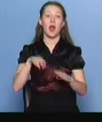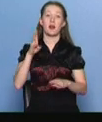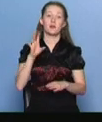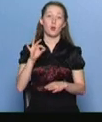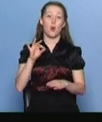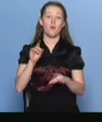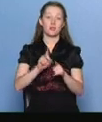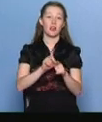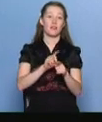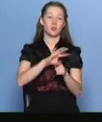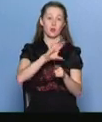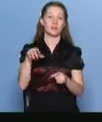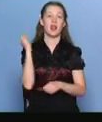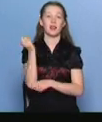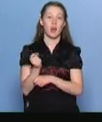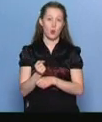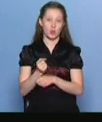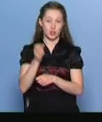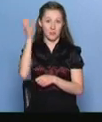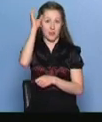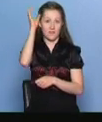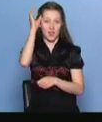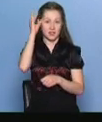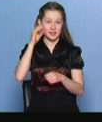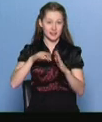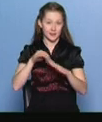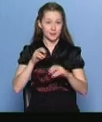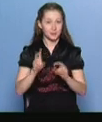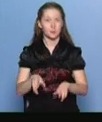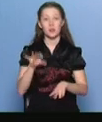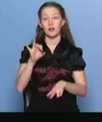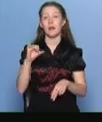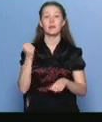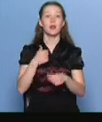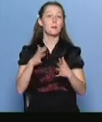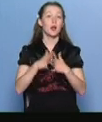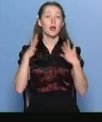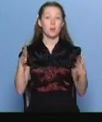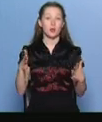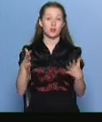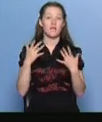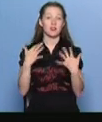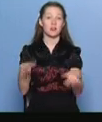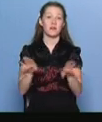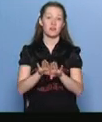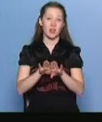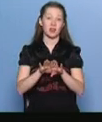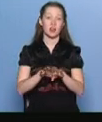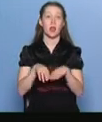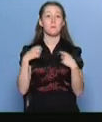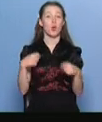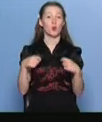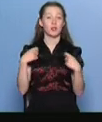основном подаются на рабочие профессии. И наиболее востребованы такие профессии, как